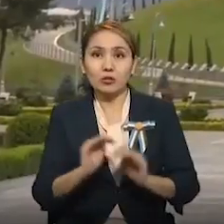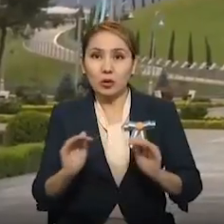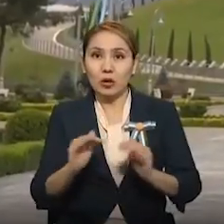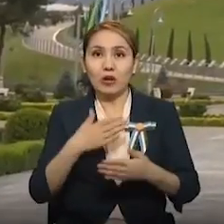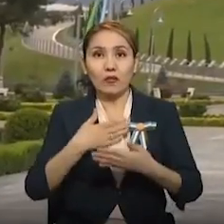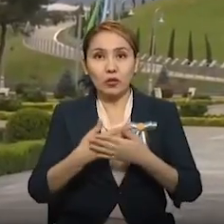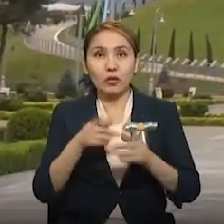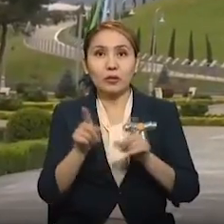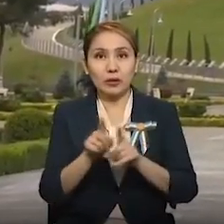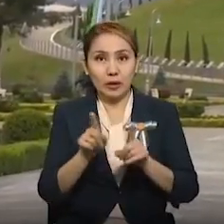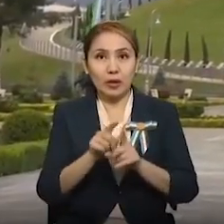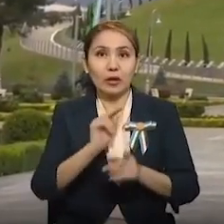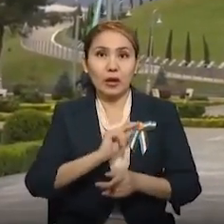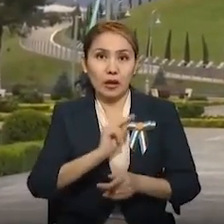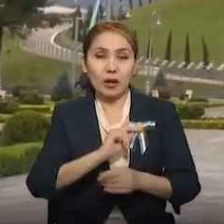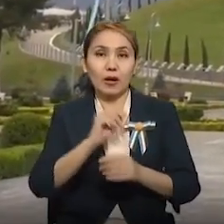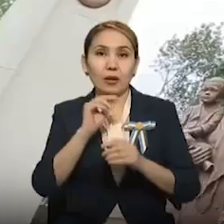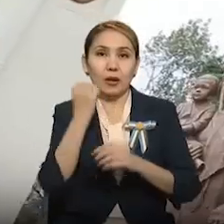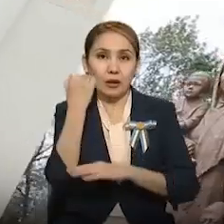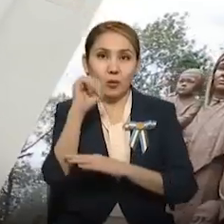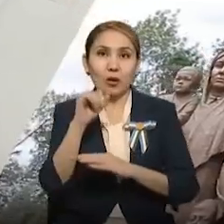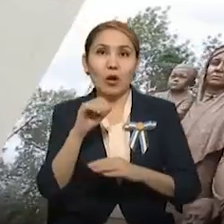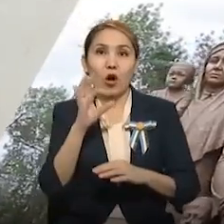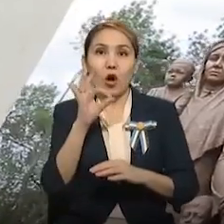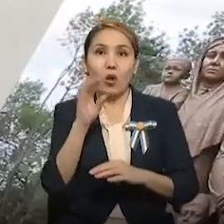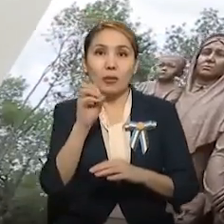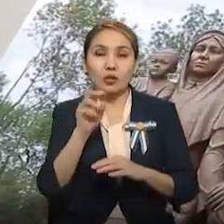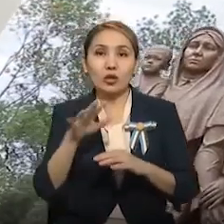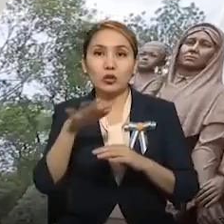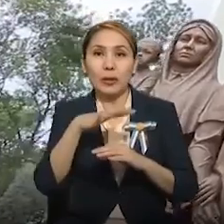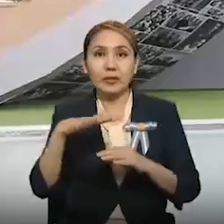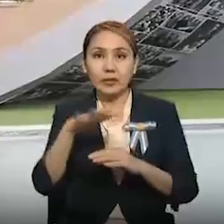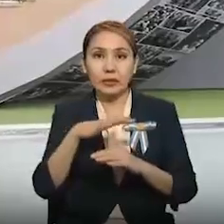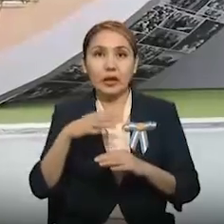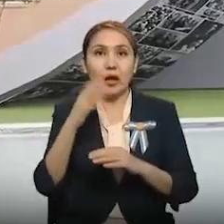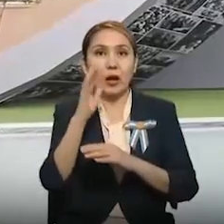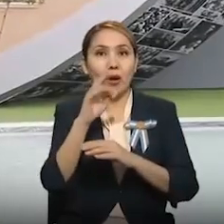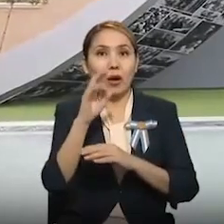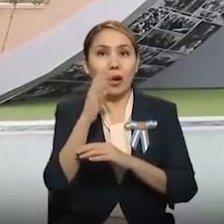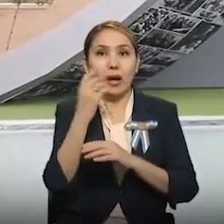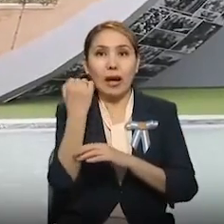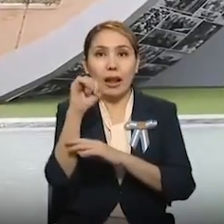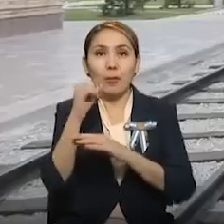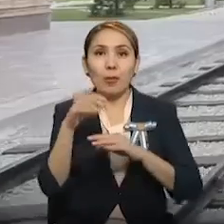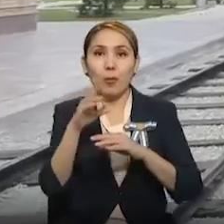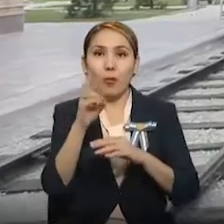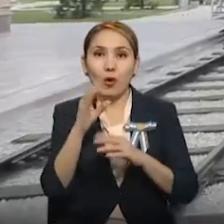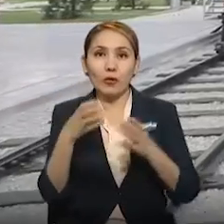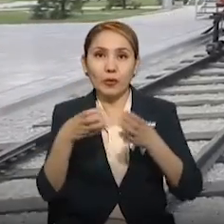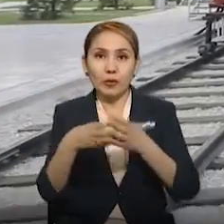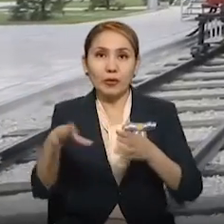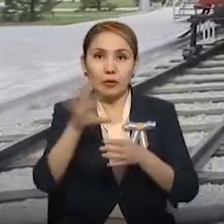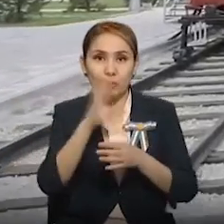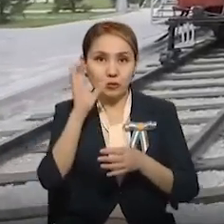chinakam qahramonlikdir. Poytaxtimizning Olmazor tumanida bunyod etilgan g'alaba bog'ida 2-jahon urushining uqubatli yillari